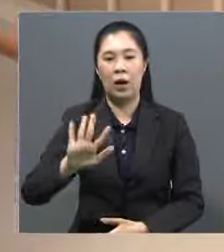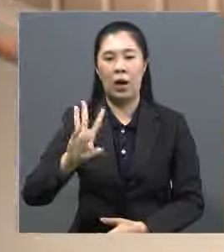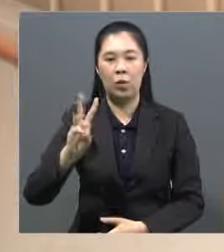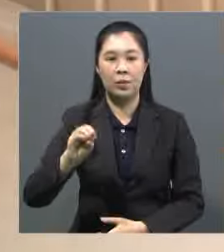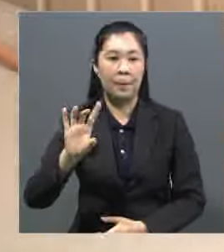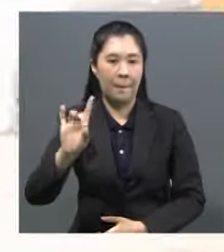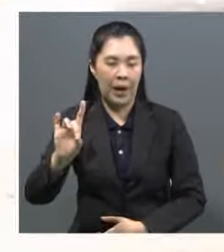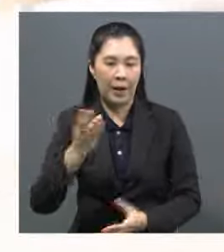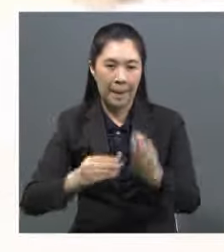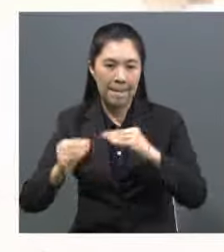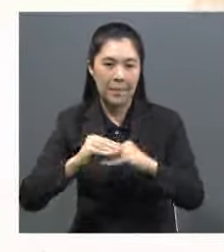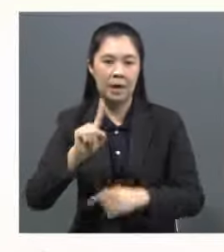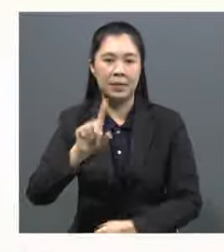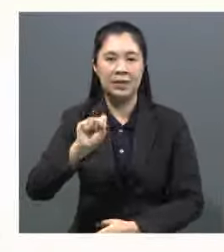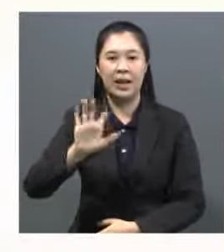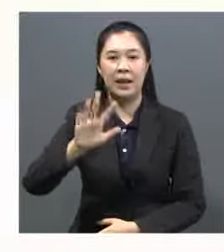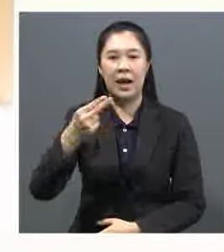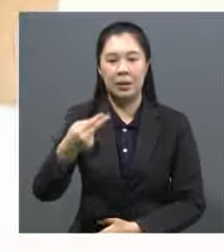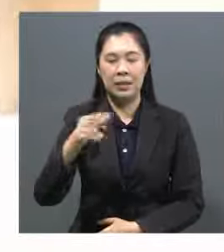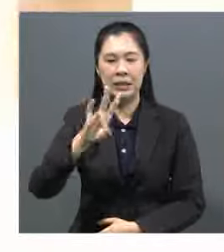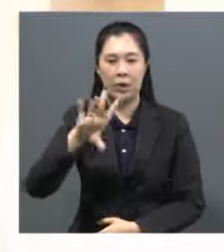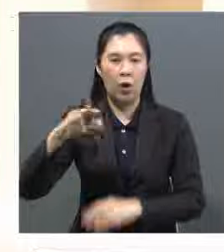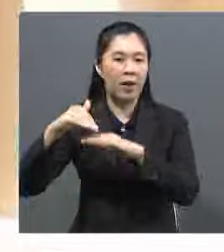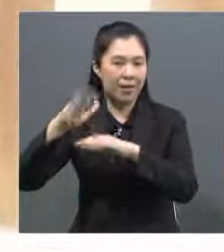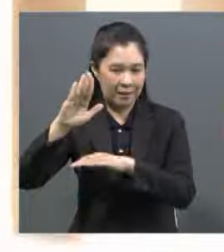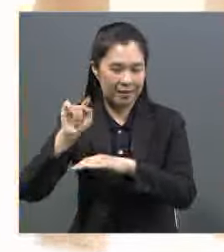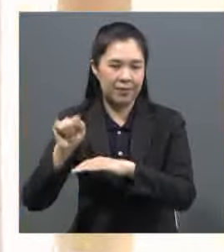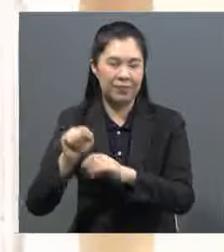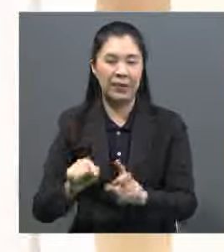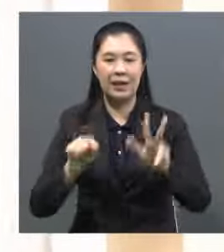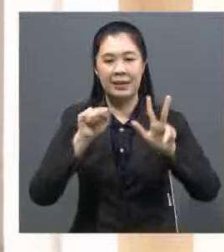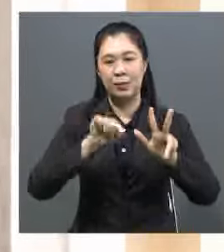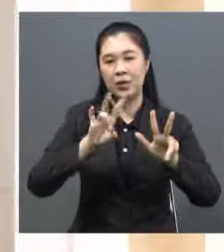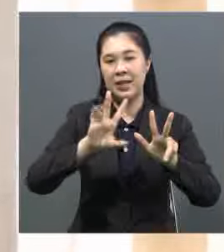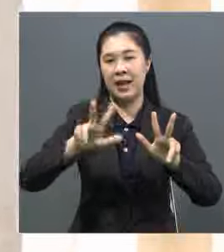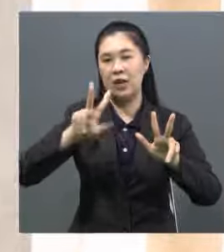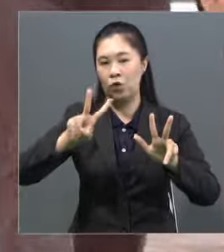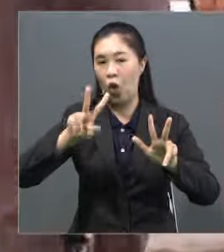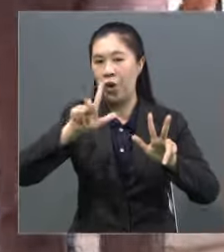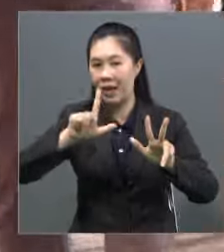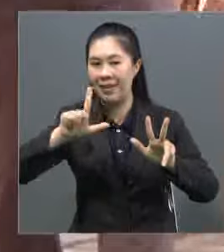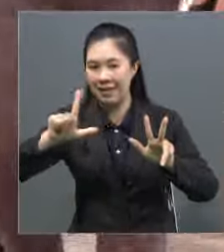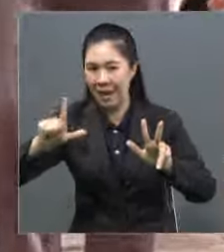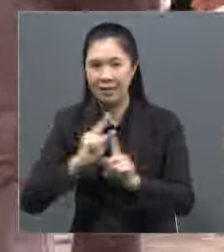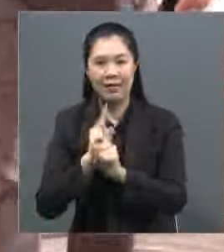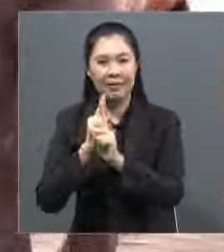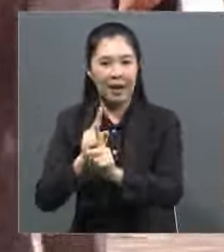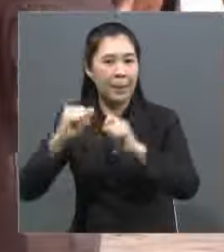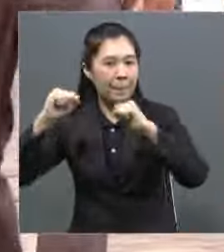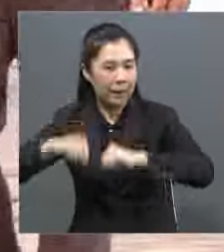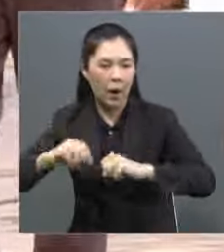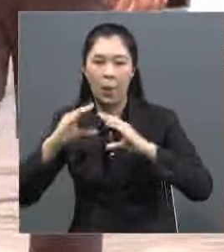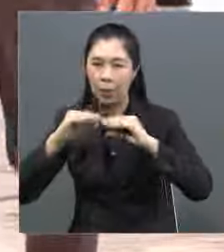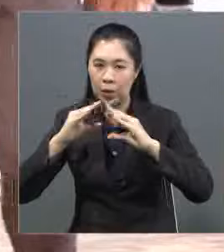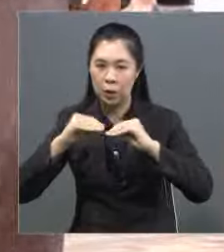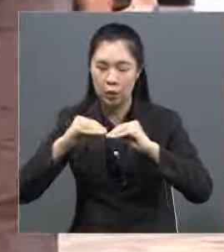เพิ่มขึ้นอีก 152,700 ล้านบาทเป็น 3.752 ล้านล้านบาทตามมติของที่ประชุม4